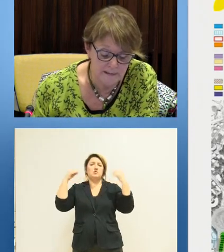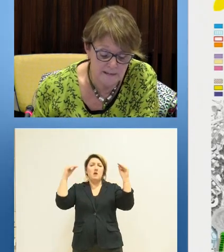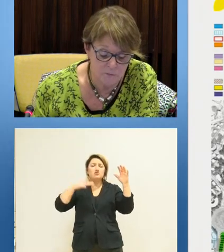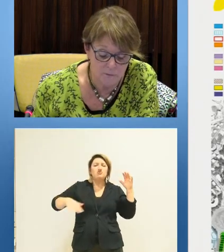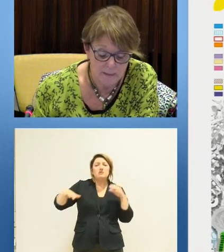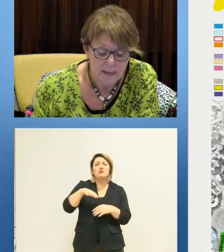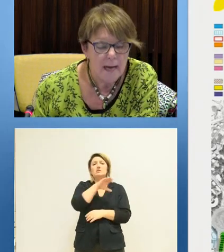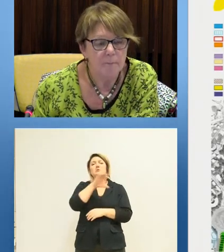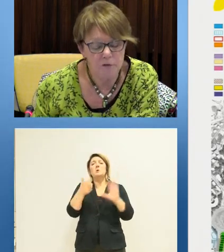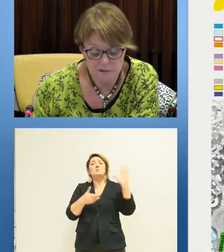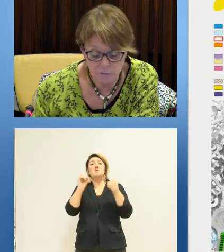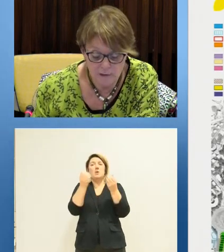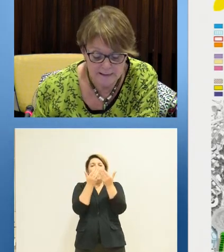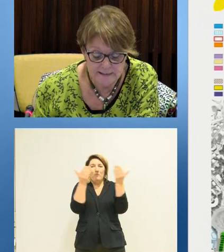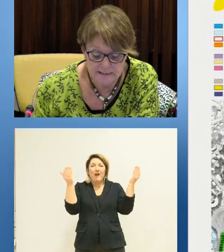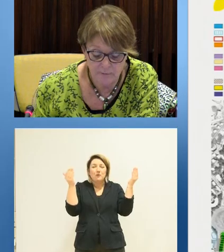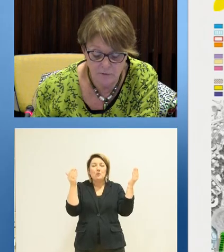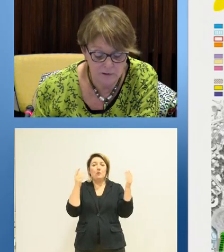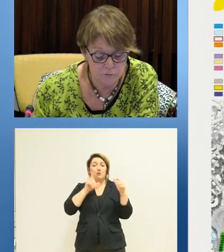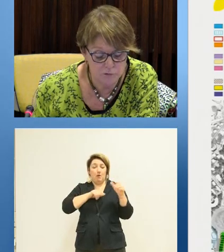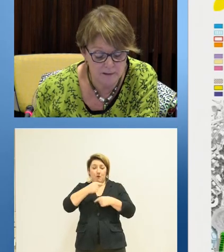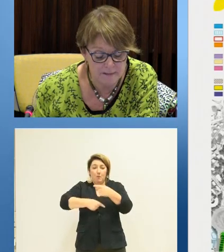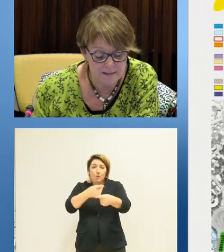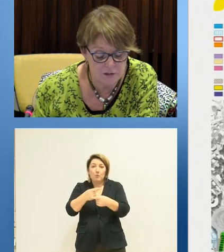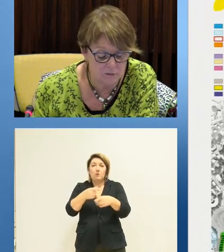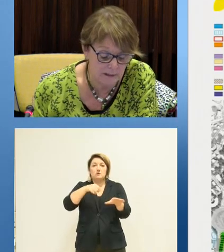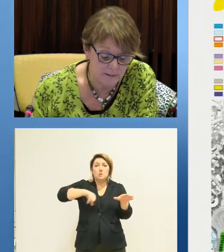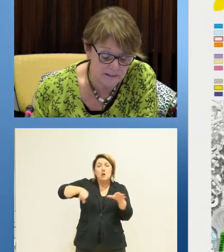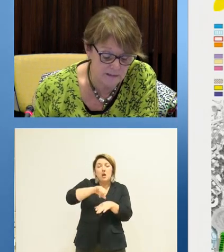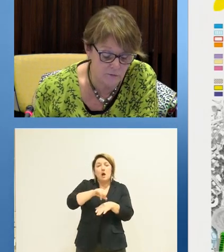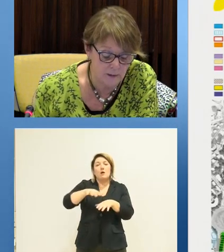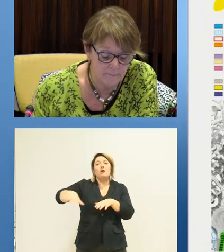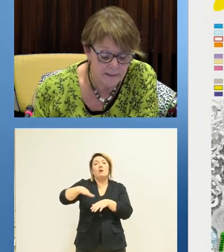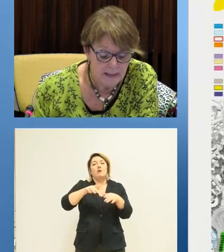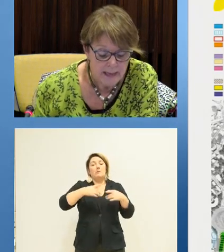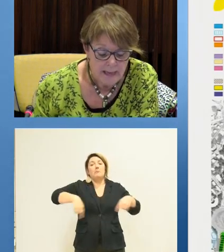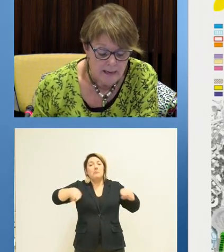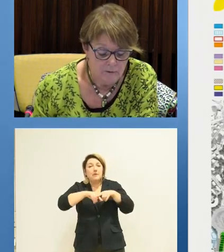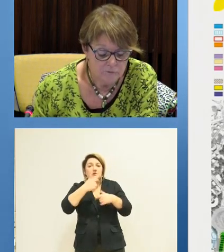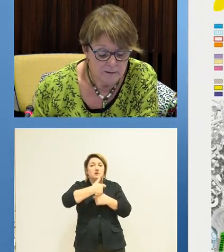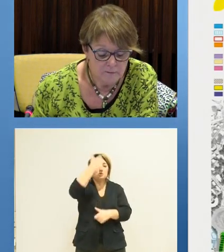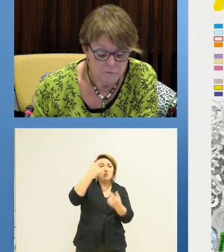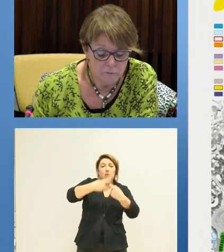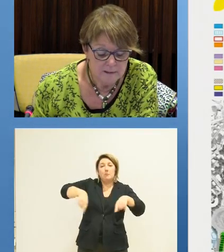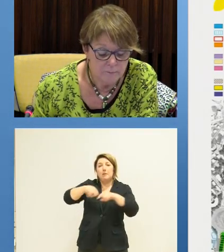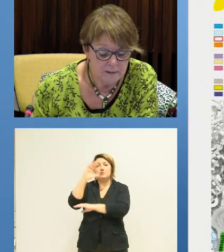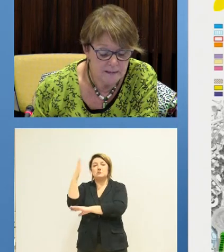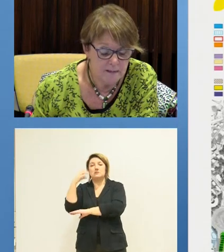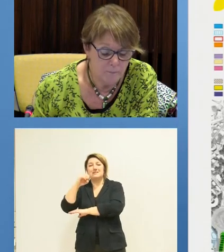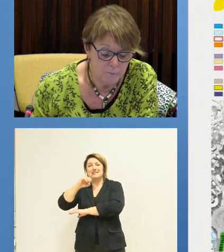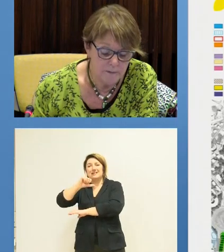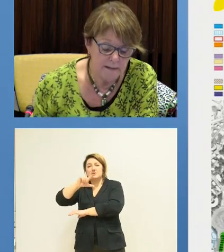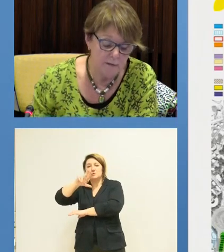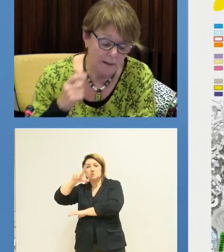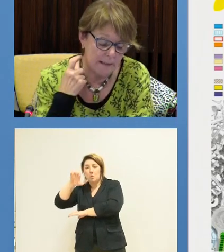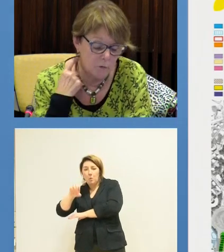réalisation un projet sur le lac et ses abords évolution de la place des géants de la place du sol ensuite tout relais pour les